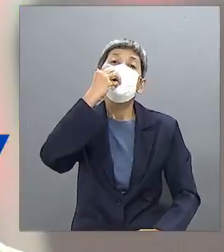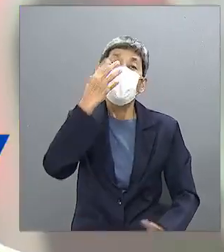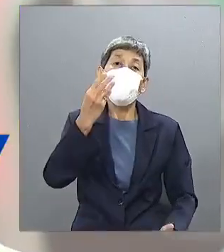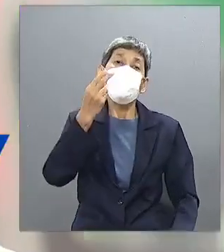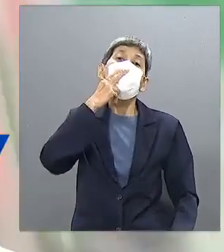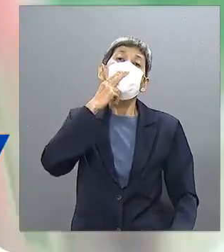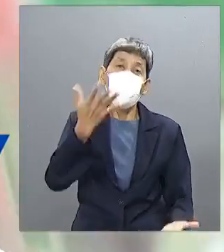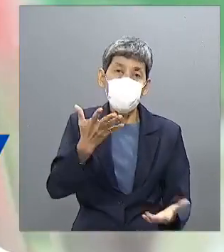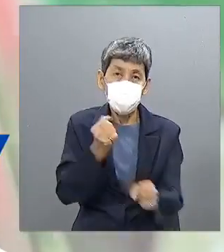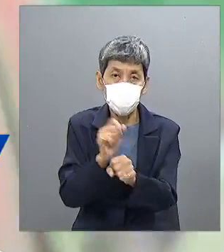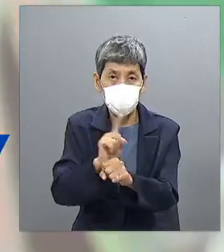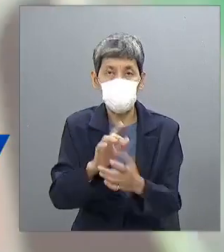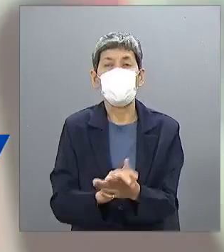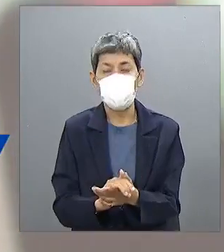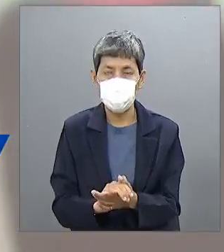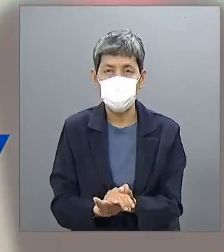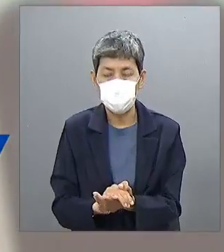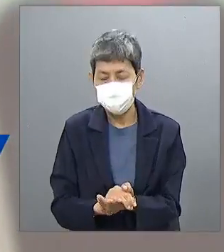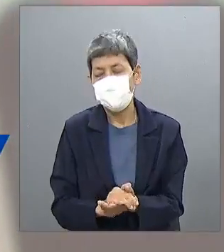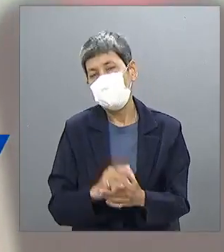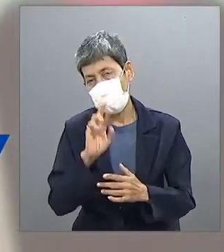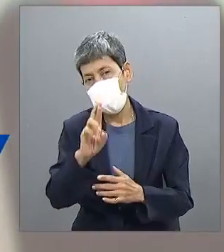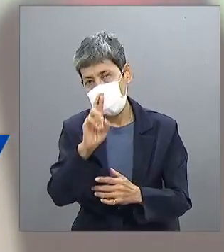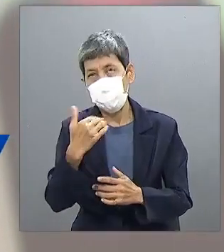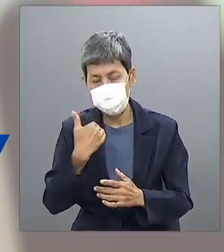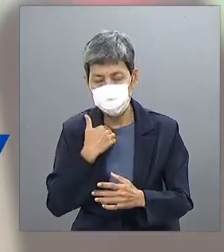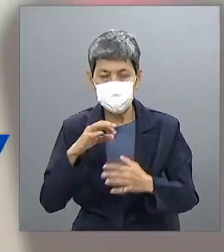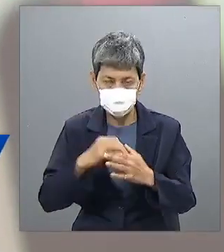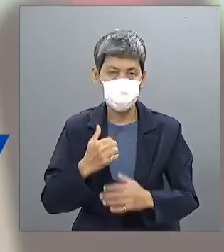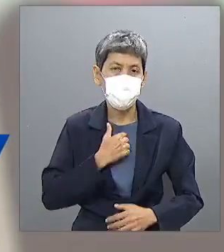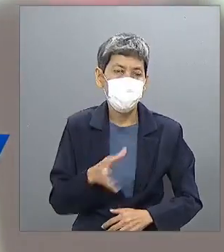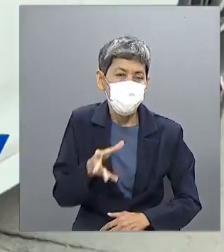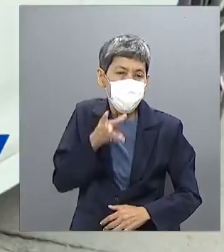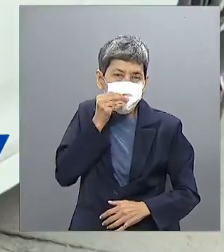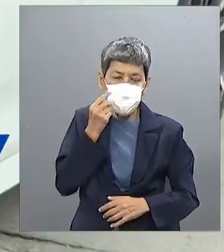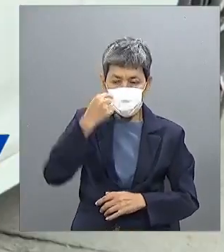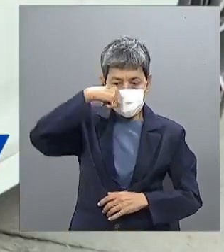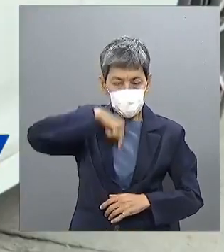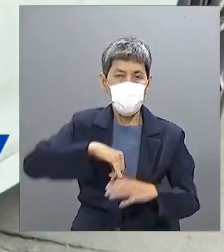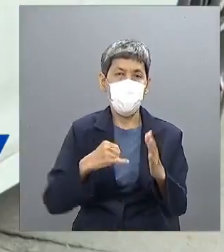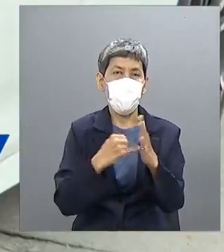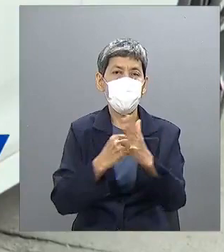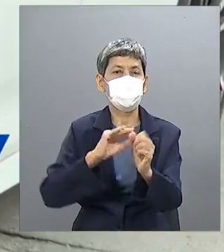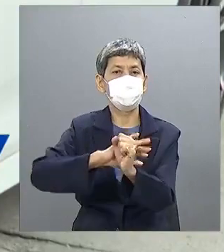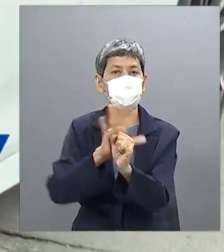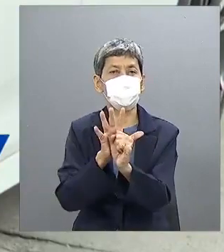จังหวัดสัมผัสโดนเนี่ยมันก็เสียงครับต่อการที่เราจะได้รับเชื้อก็ v19ด้วยก็รู้ว่าเป็นพฤติกรรมเสี่ยงนะ